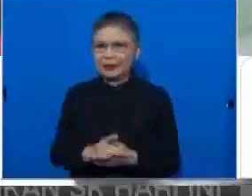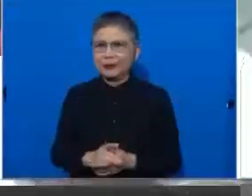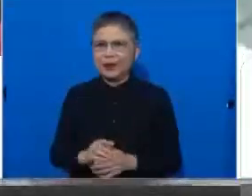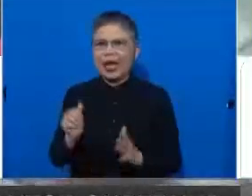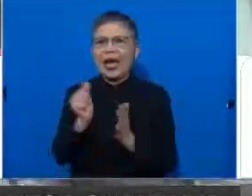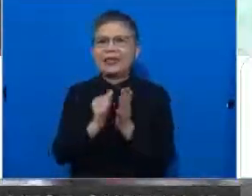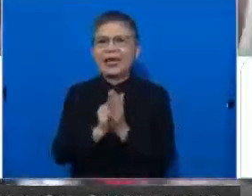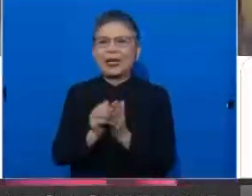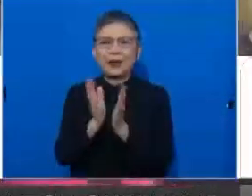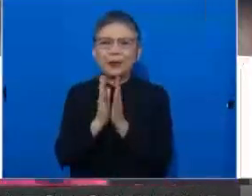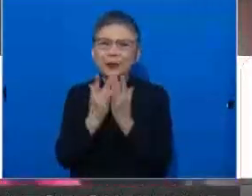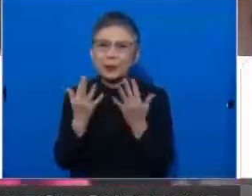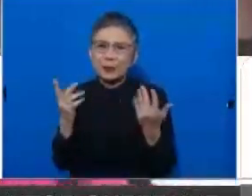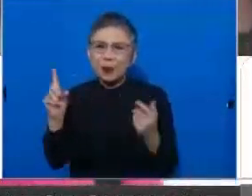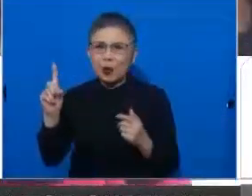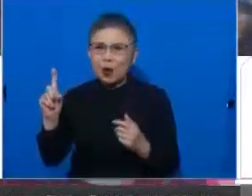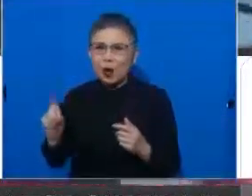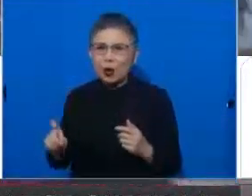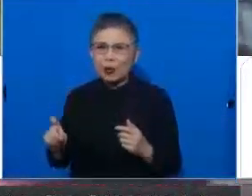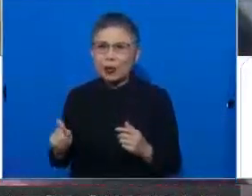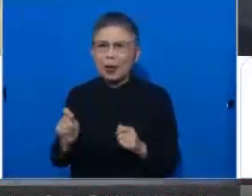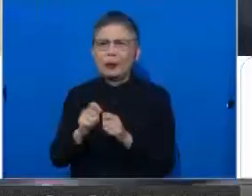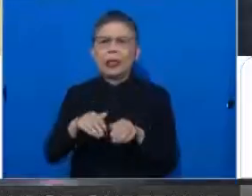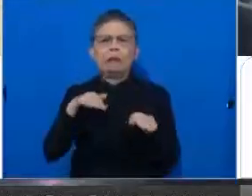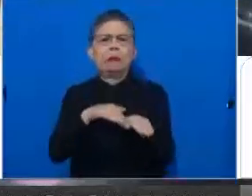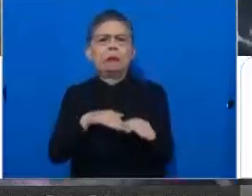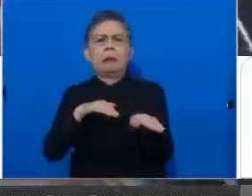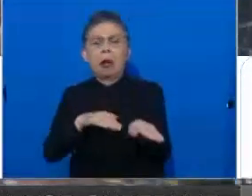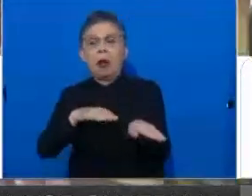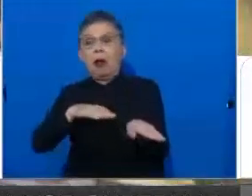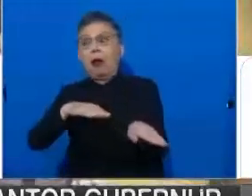acara perayaan Hari Jadi Kota Hujan ini sempat menyebabkan kemacetan